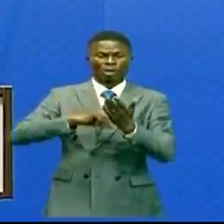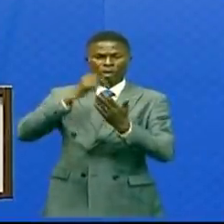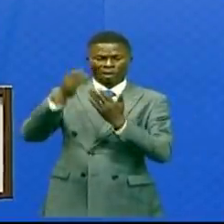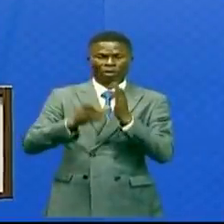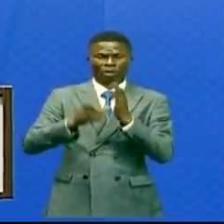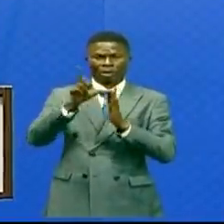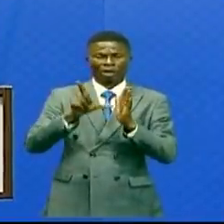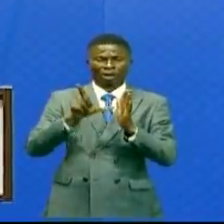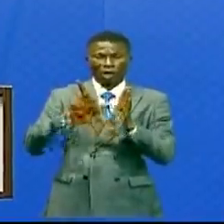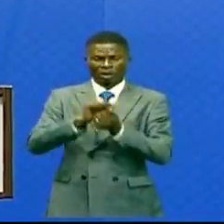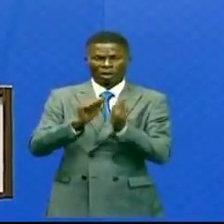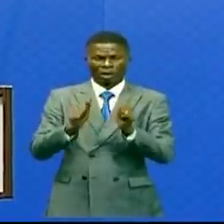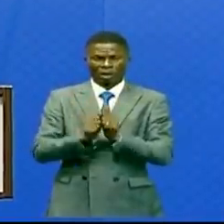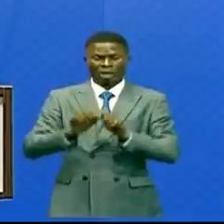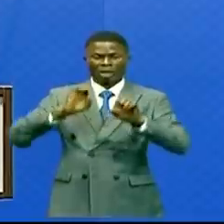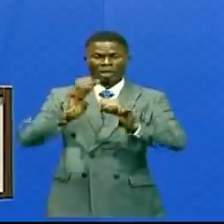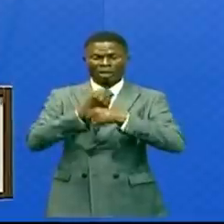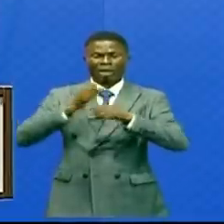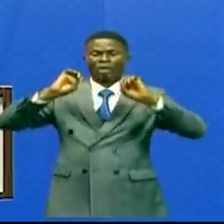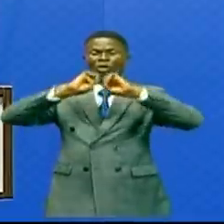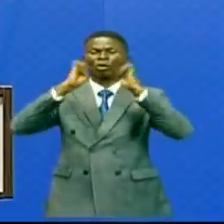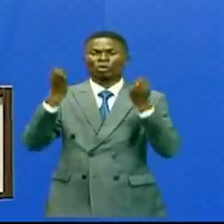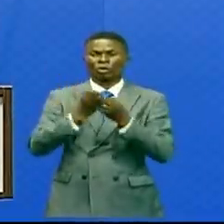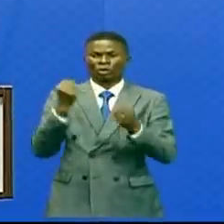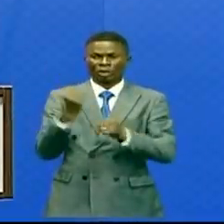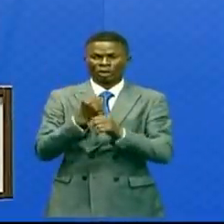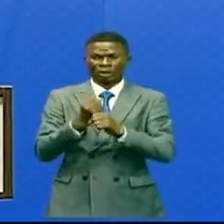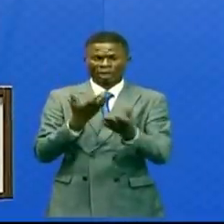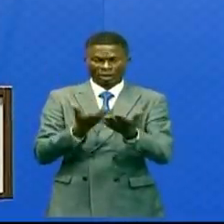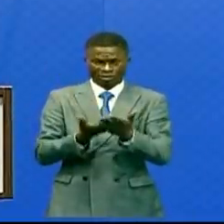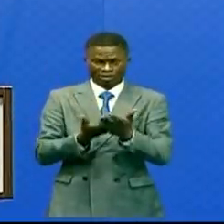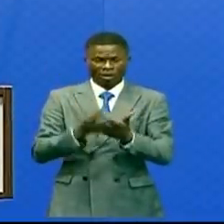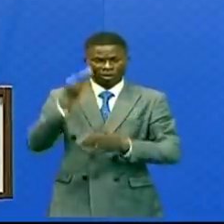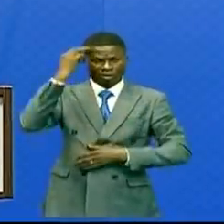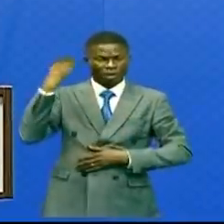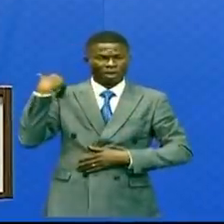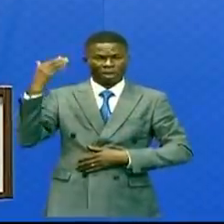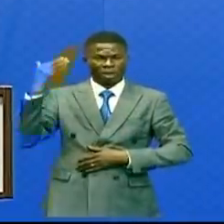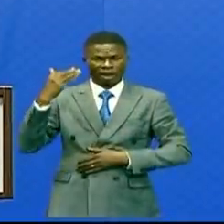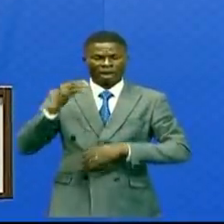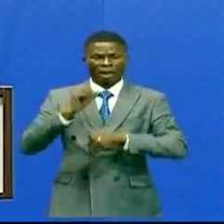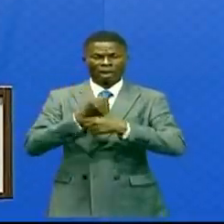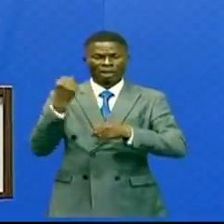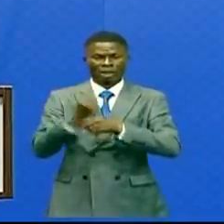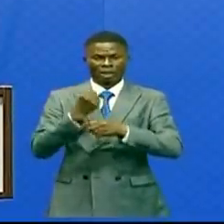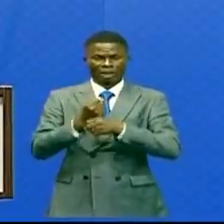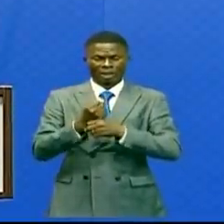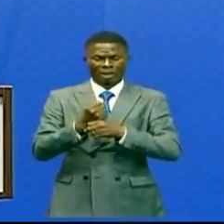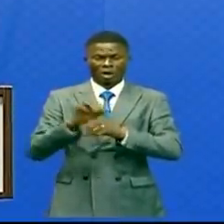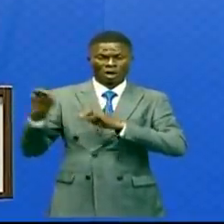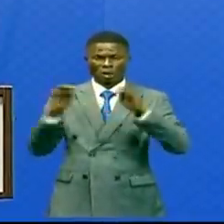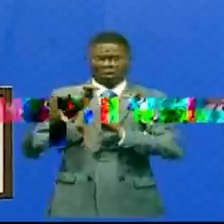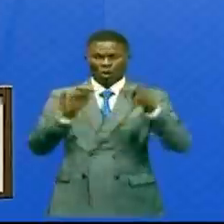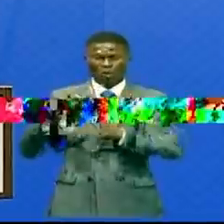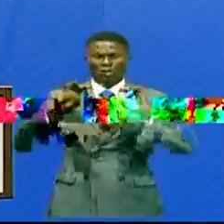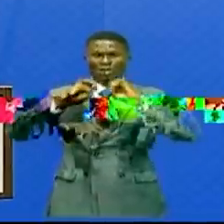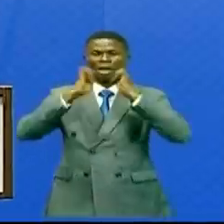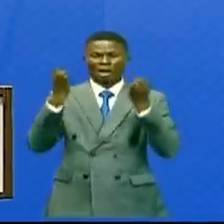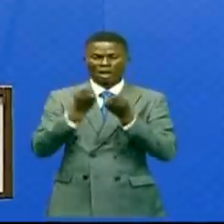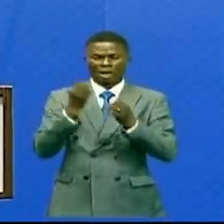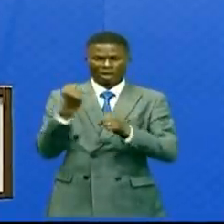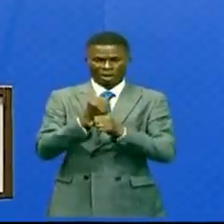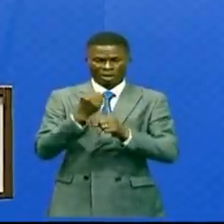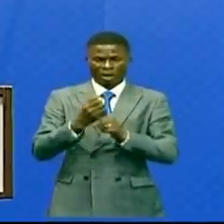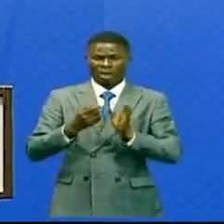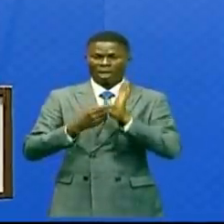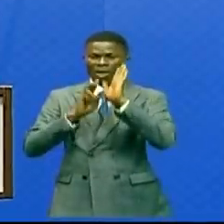du secteur de l'entrepreneuriat. Le ministre d'État, ministre de l'entrepreneuriat et des petites et moyennes entreprises, a